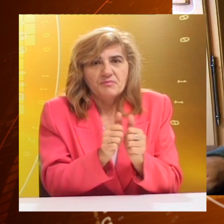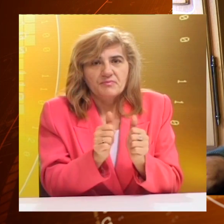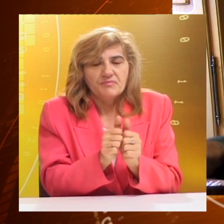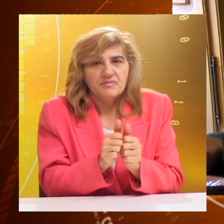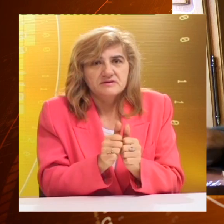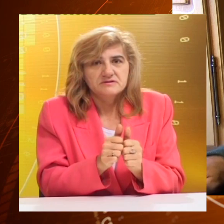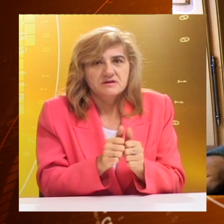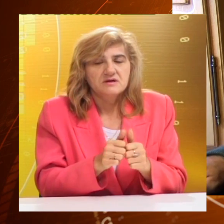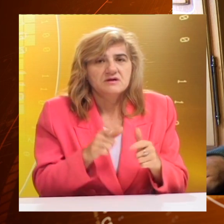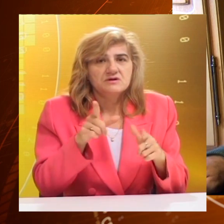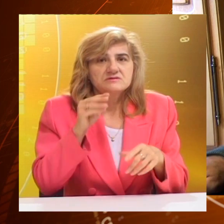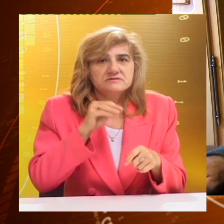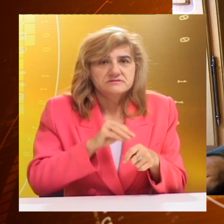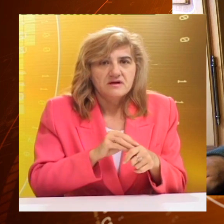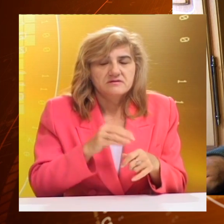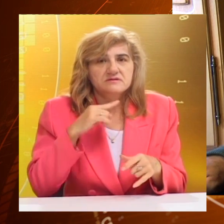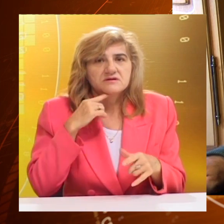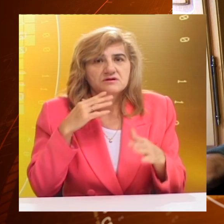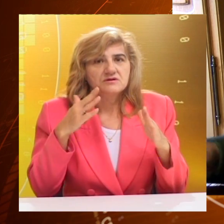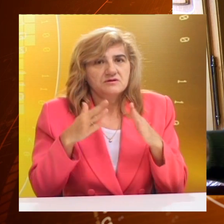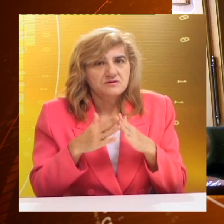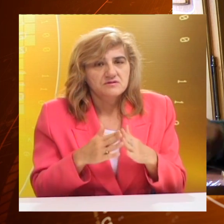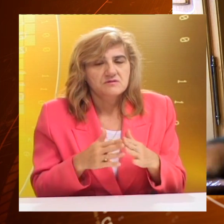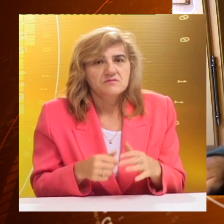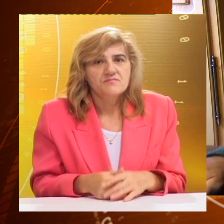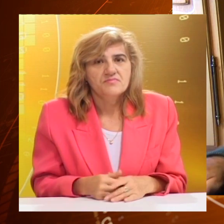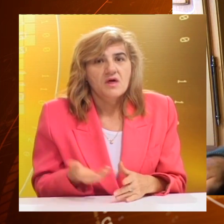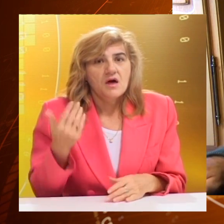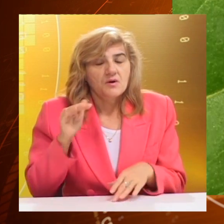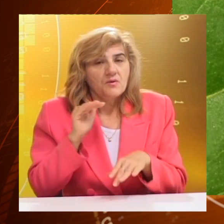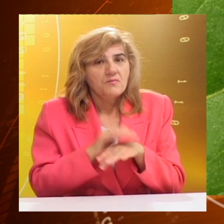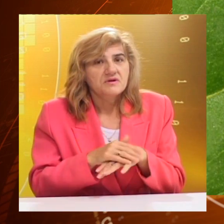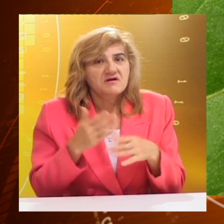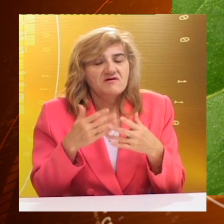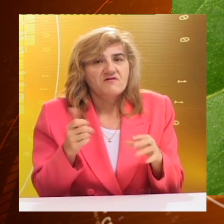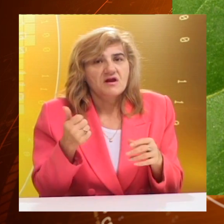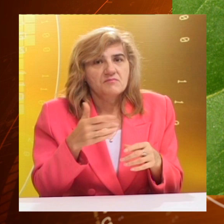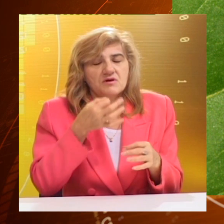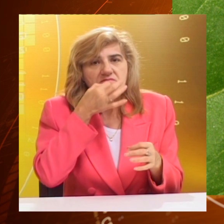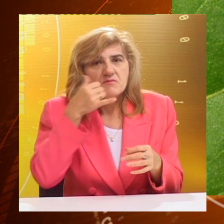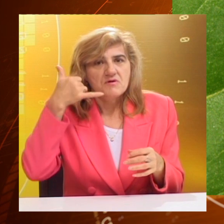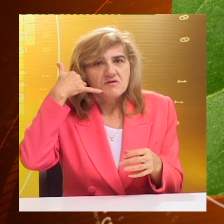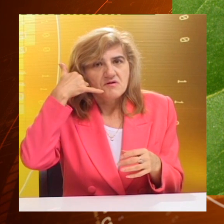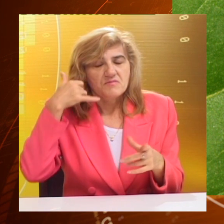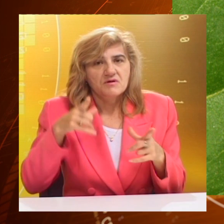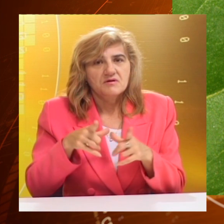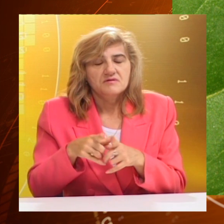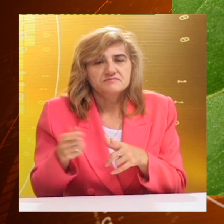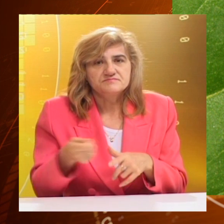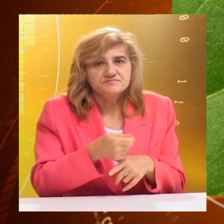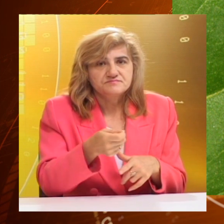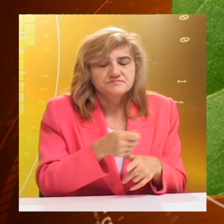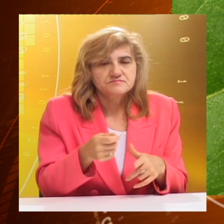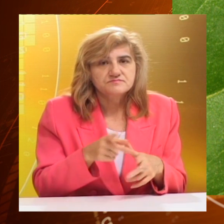toplije, na toplija mesta, a to su stanovi i kuće, jeli? Ako primetite veliki broj ovih buba, najbolje je da